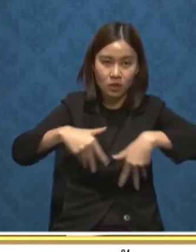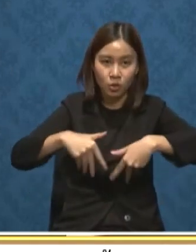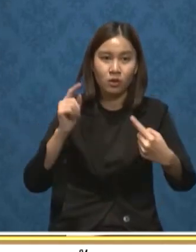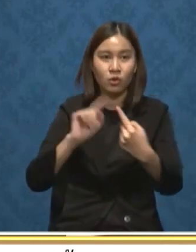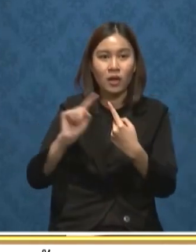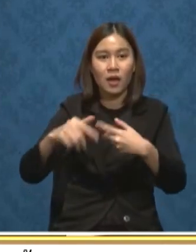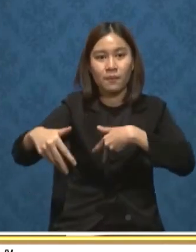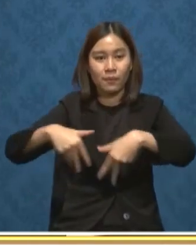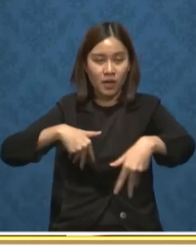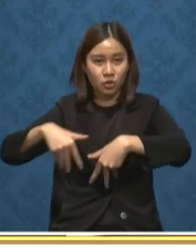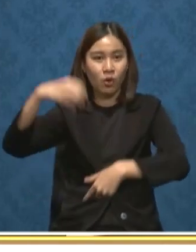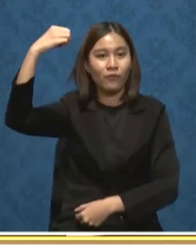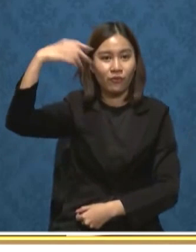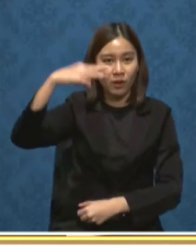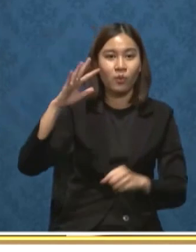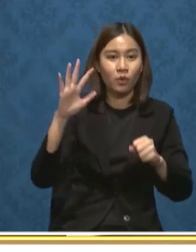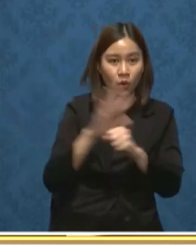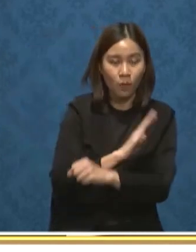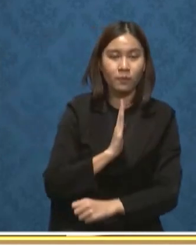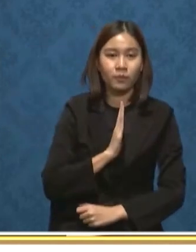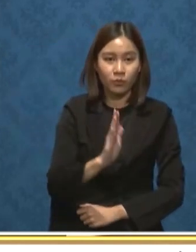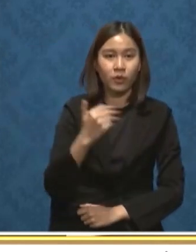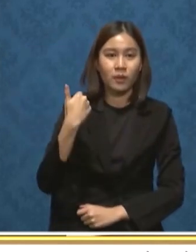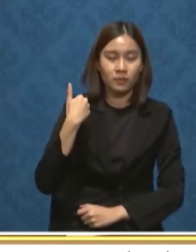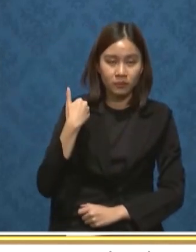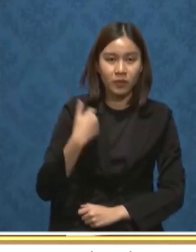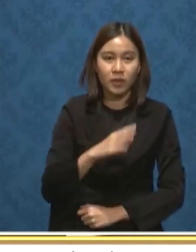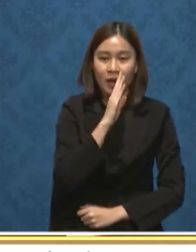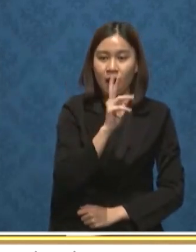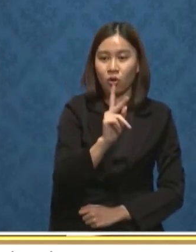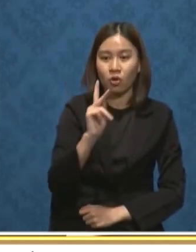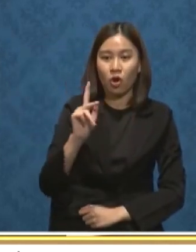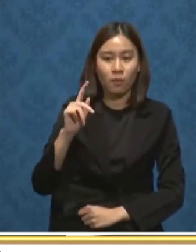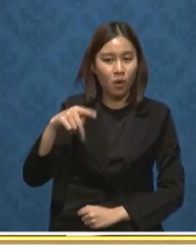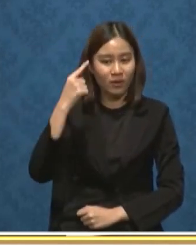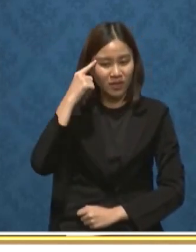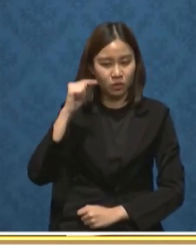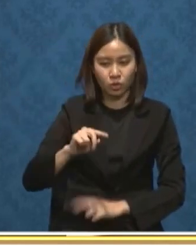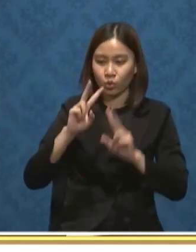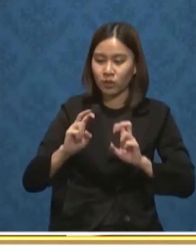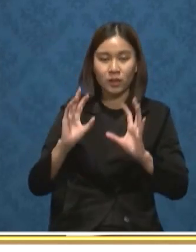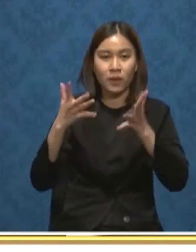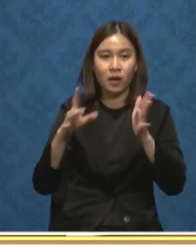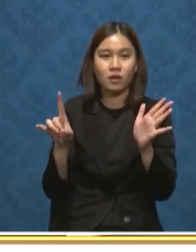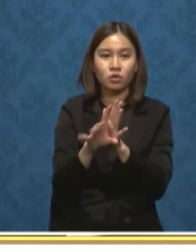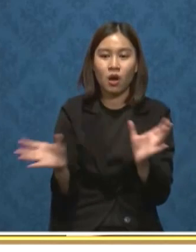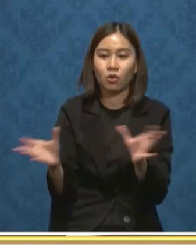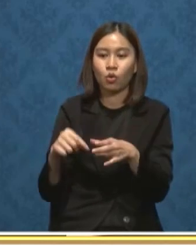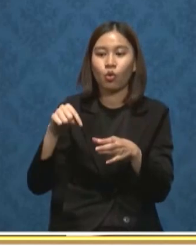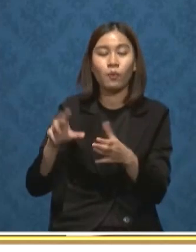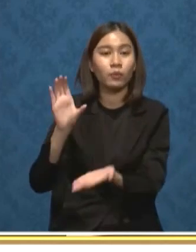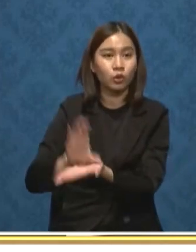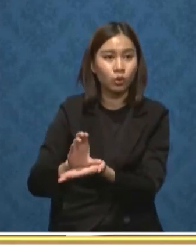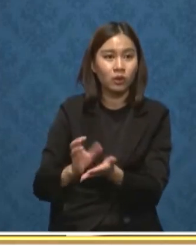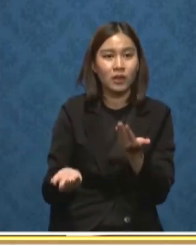ื่อให้ประชาชนได้ใช้พลังงานอย่างเป็ทำถ้าก.ก.พ. ไม่ตระหนักในจดนี้สุดท้ายกลุ่มทุนผูกขาด